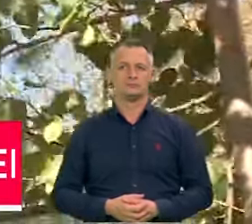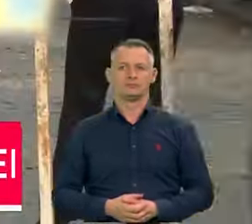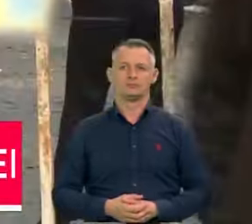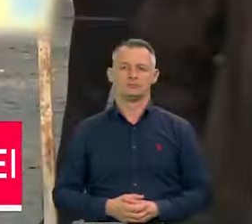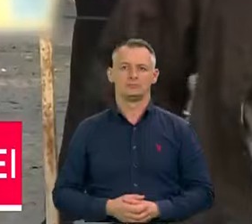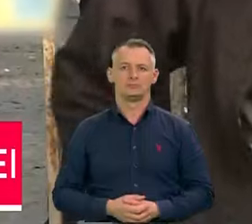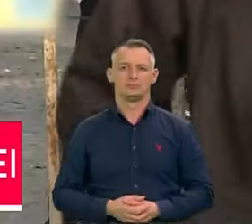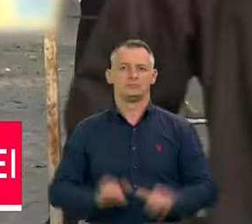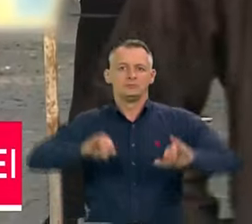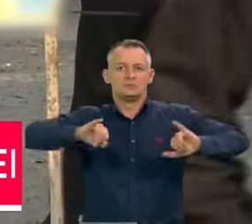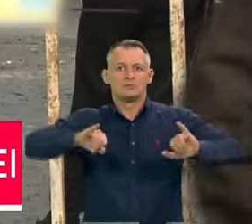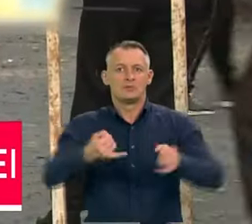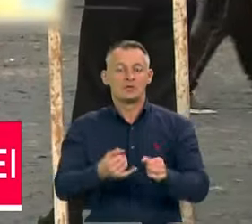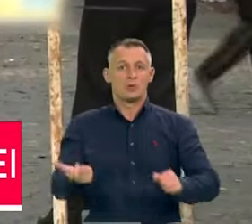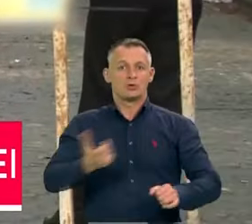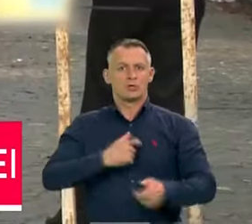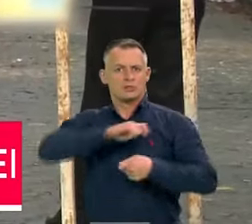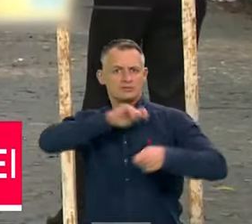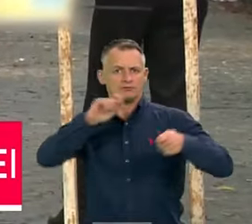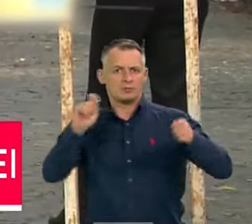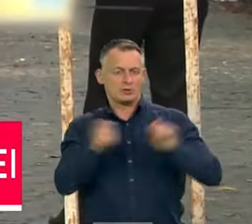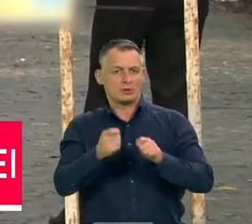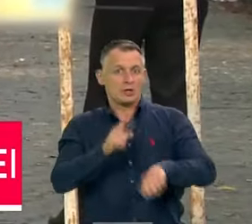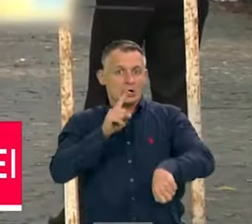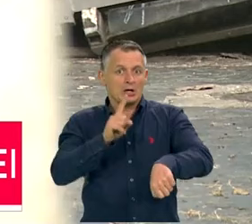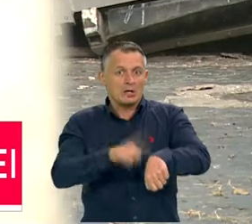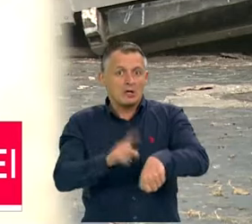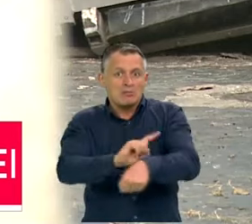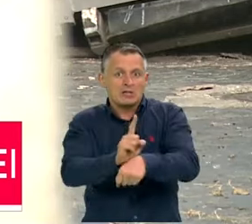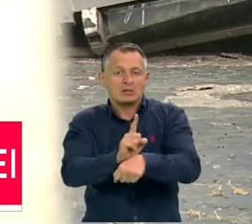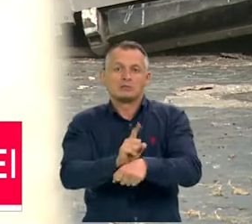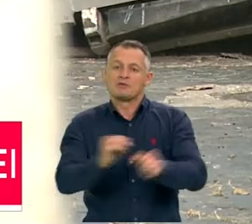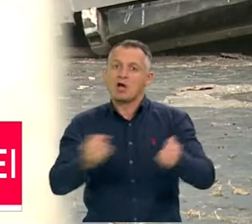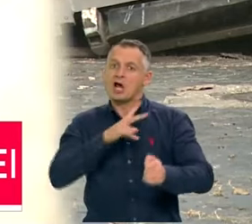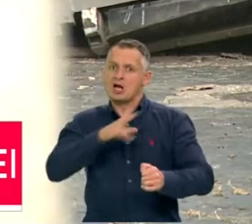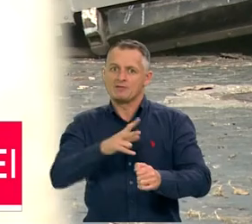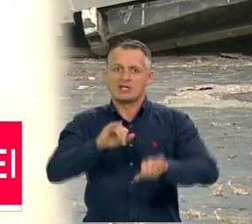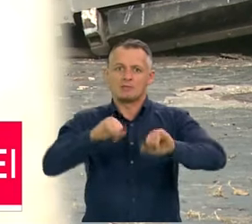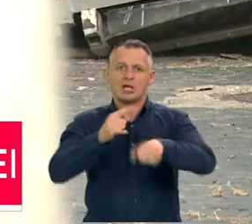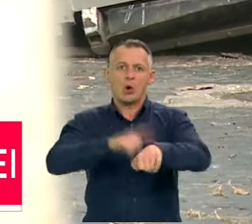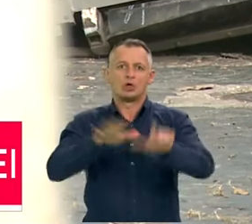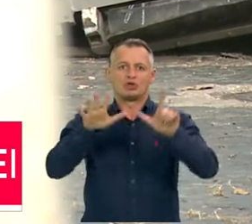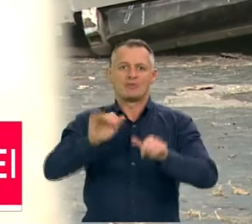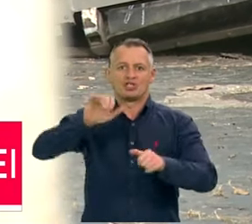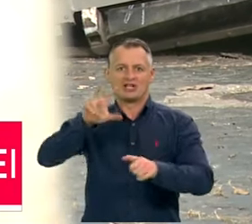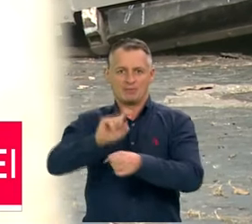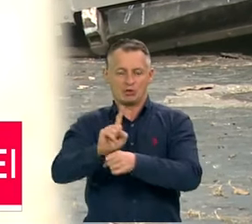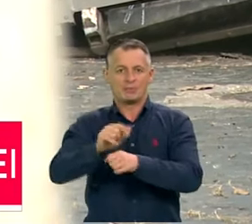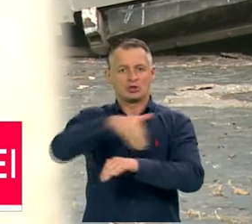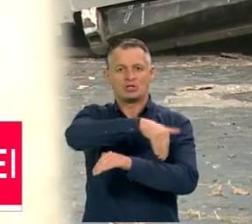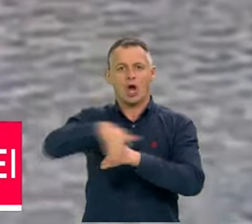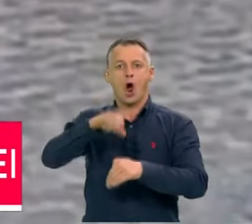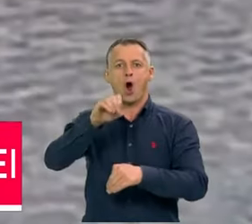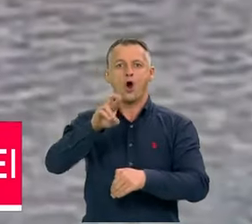emoțional accidentul care se putea transforma într o singură clipă într o tragedie a avut loc în jurul orei 7:30 pe șoseaua Orhideelor din